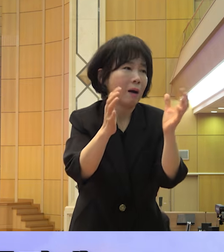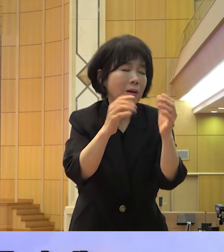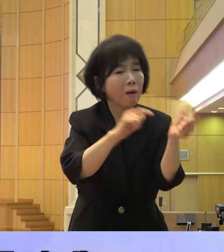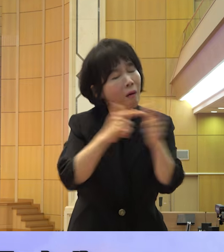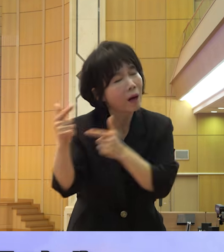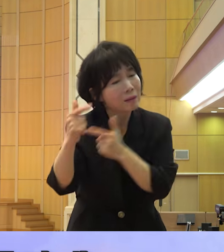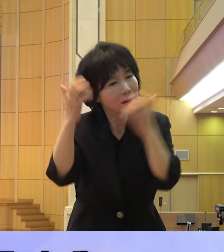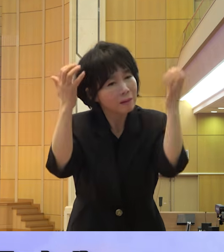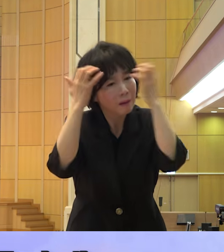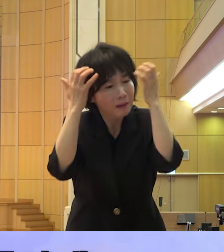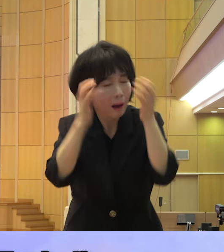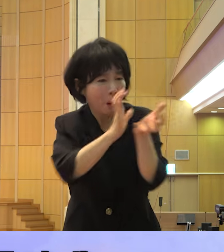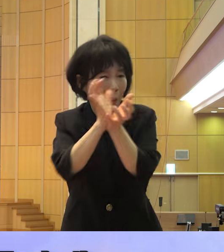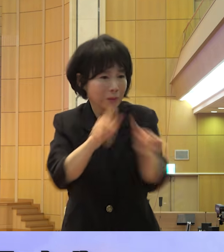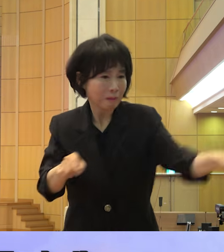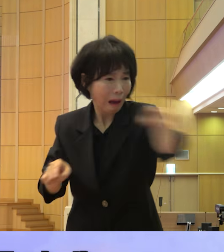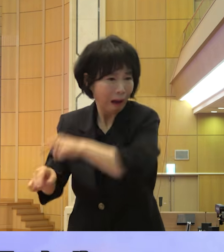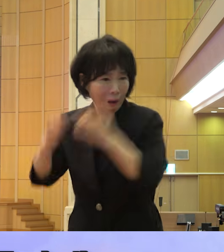있는